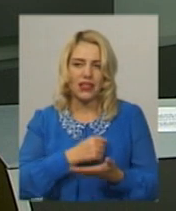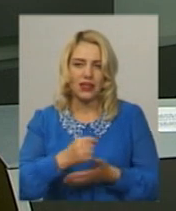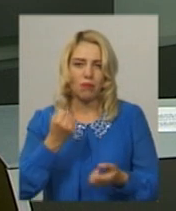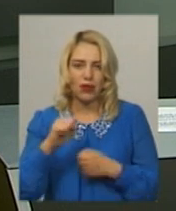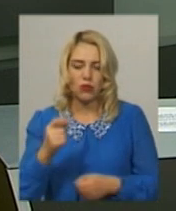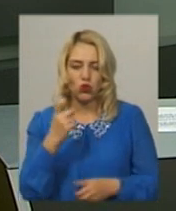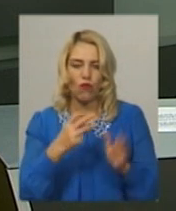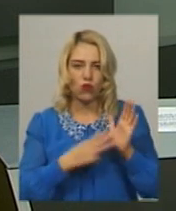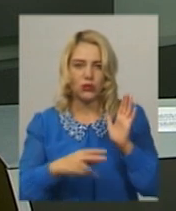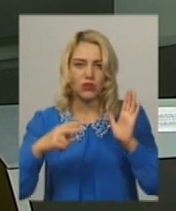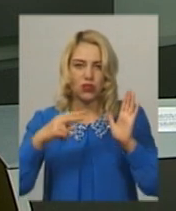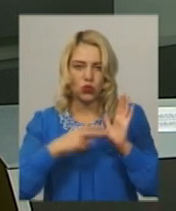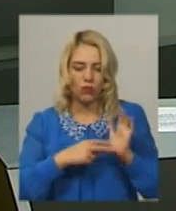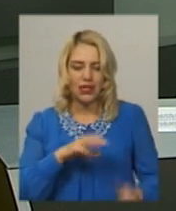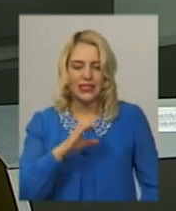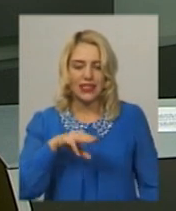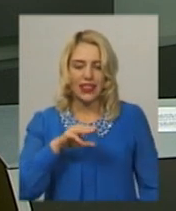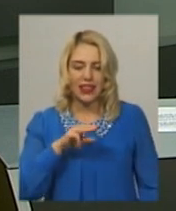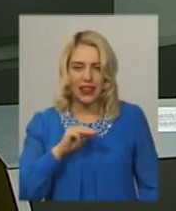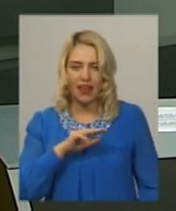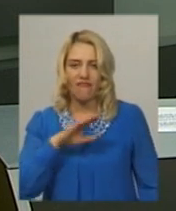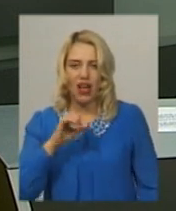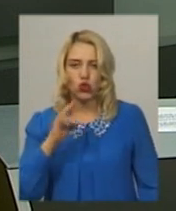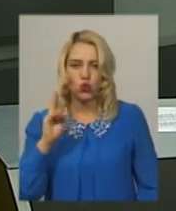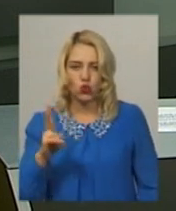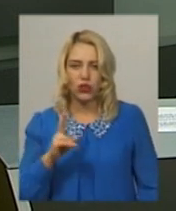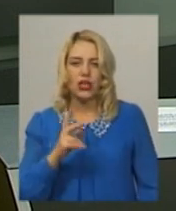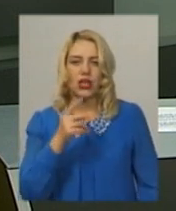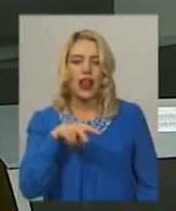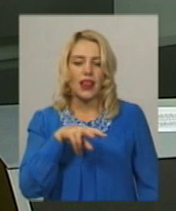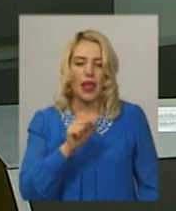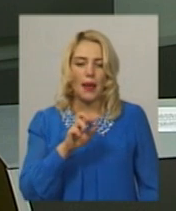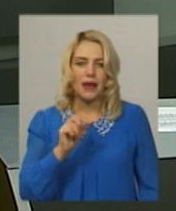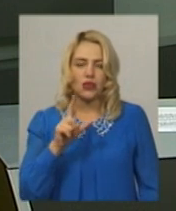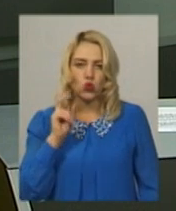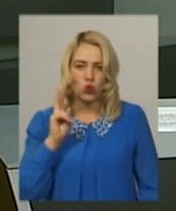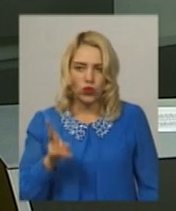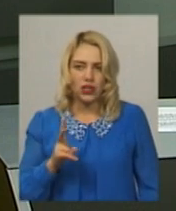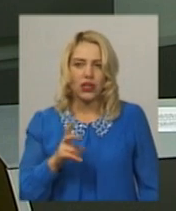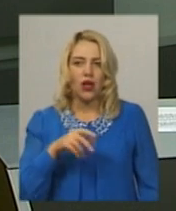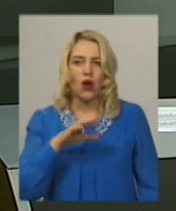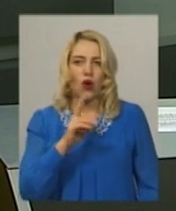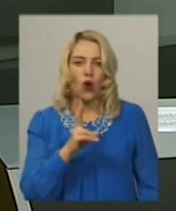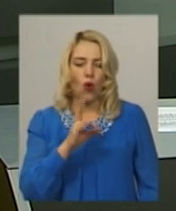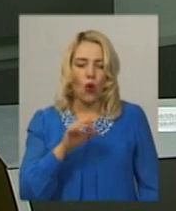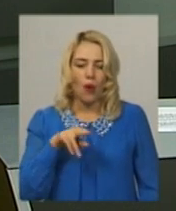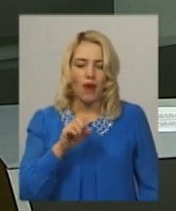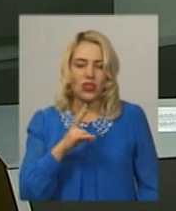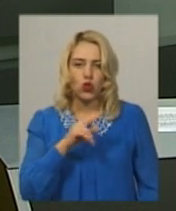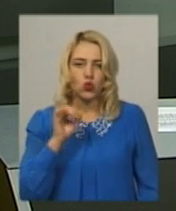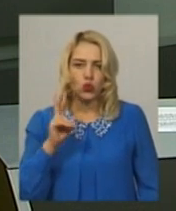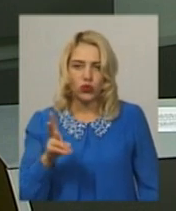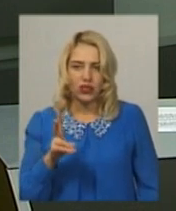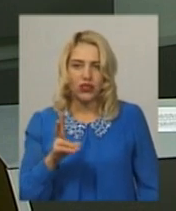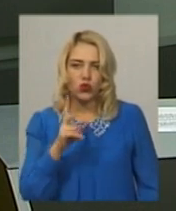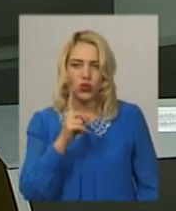у 187-му Микола Стефанчук, у 188-му Сергій Лабазюк, у 189-му Олена Копанчук, 190-й